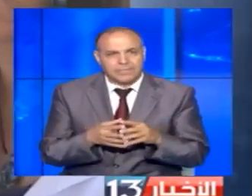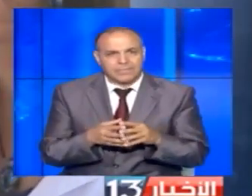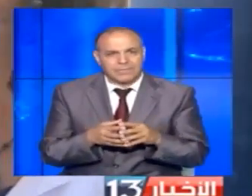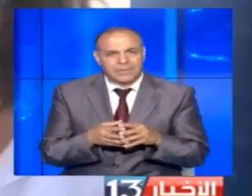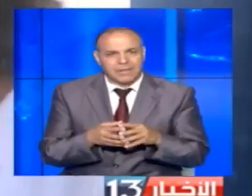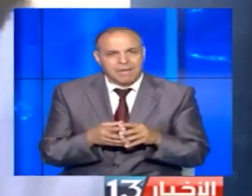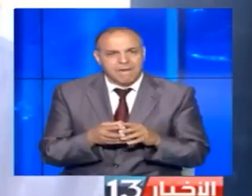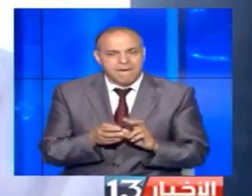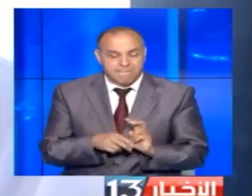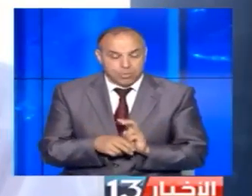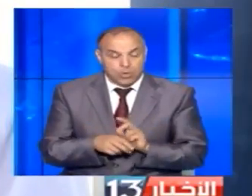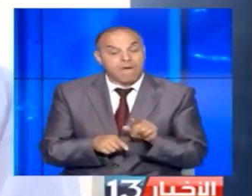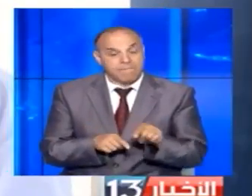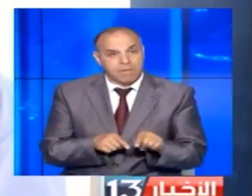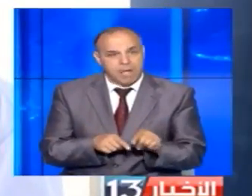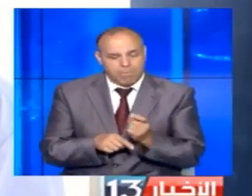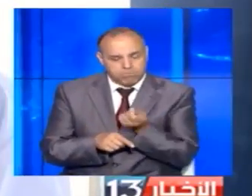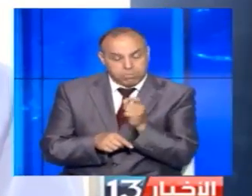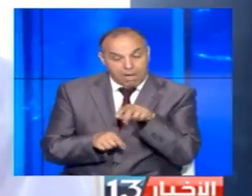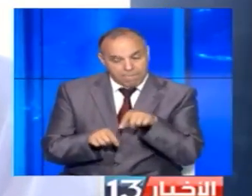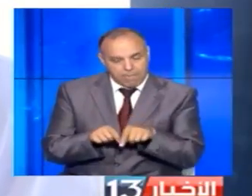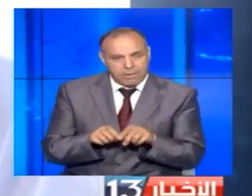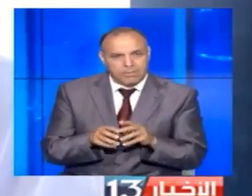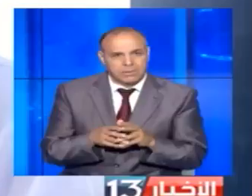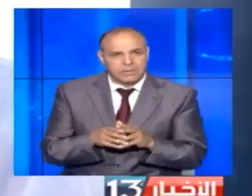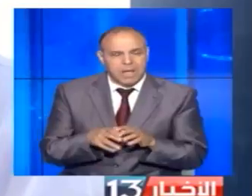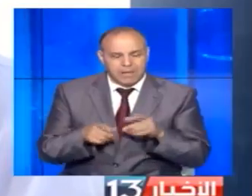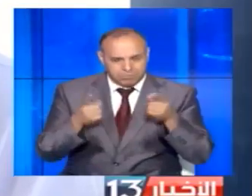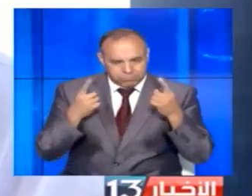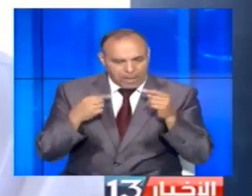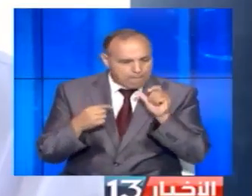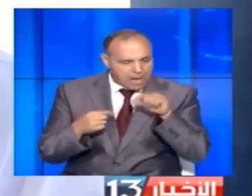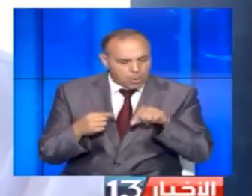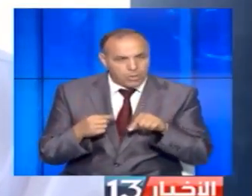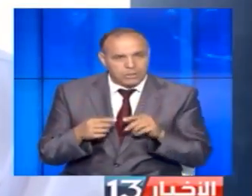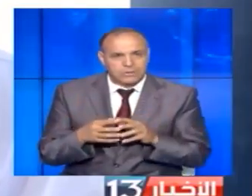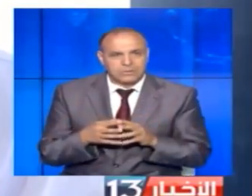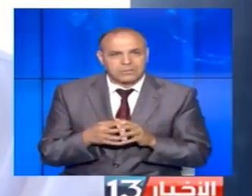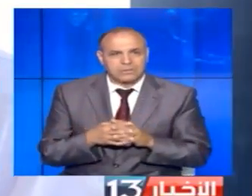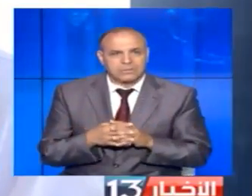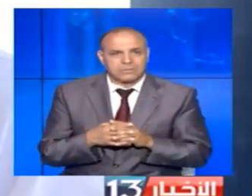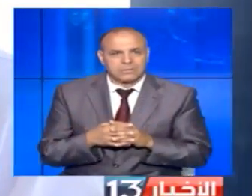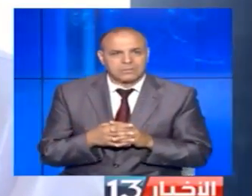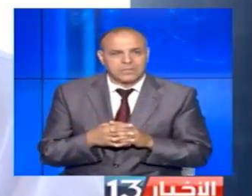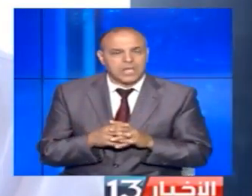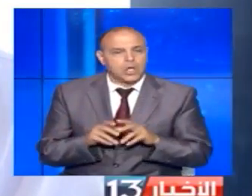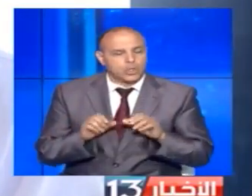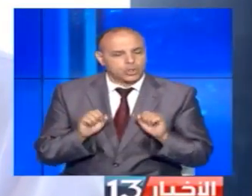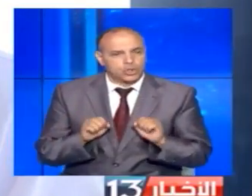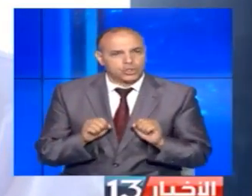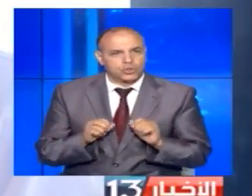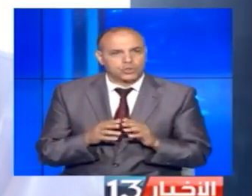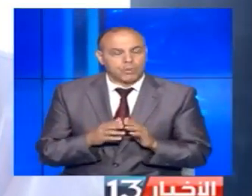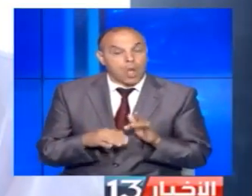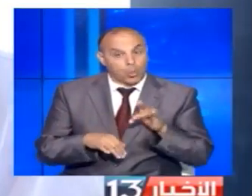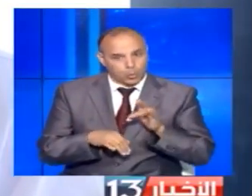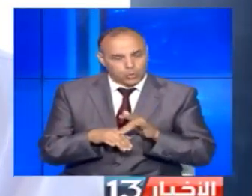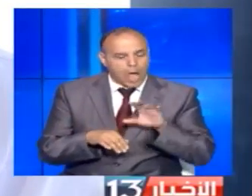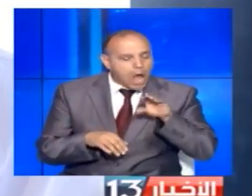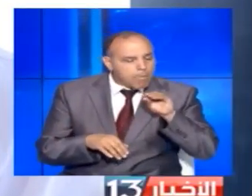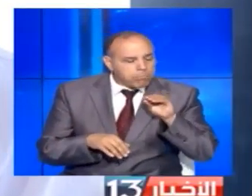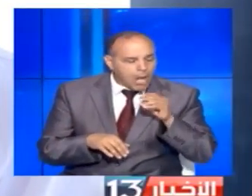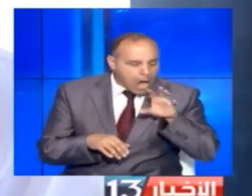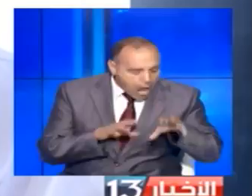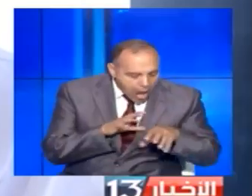تحمل معناتها الطفيليات نتاع الكيس المائي في الطبيعة، تنجم معناتها تكون عرضة للكلاب اللي